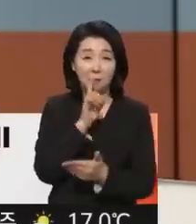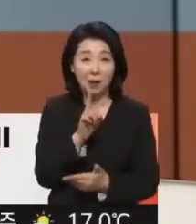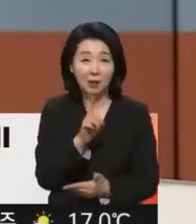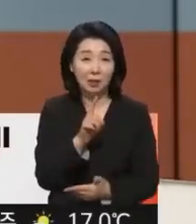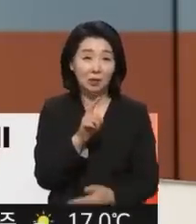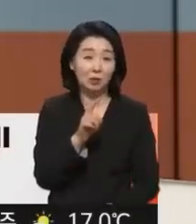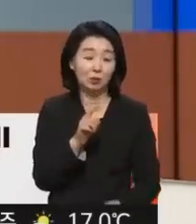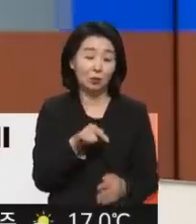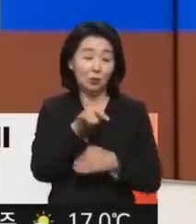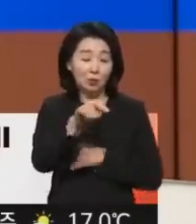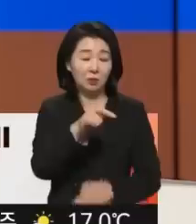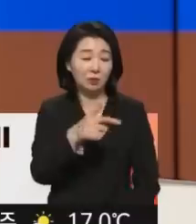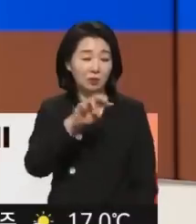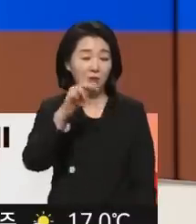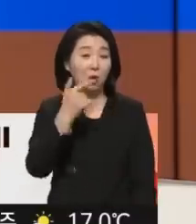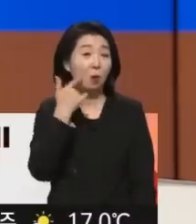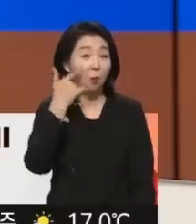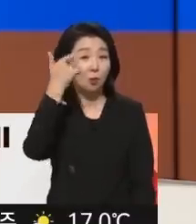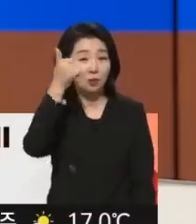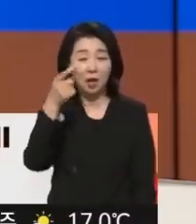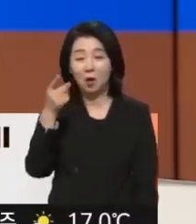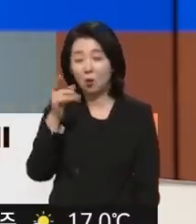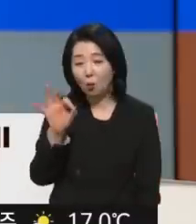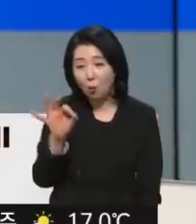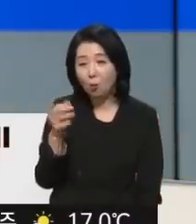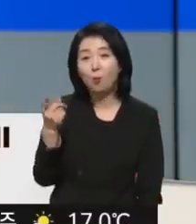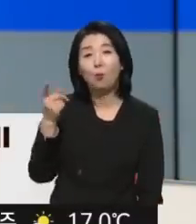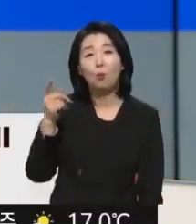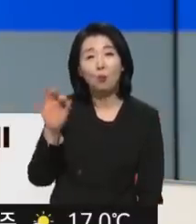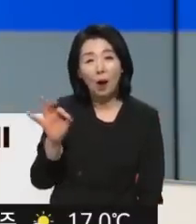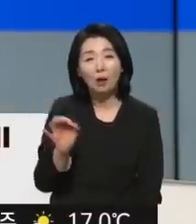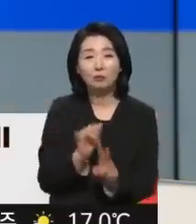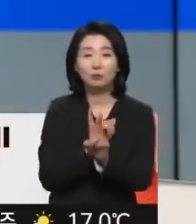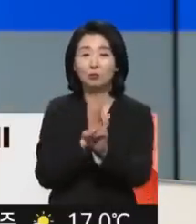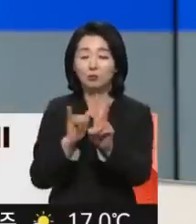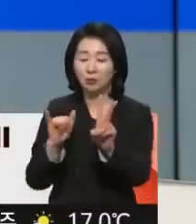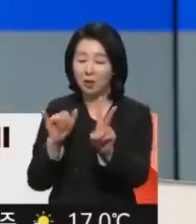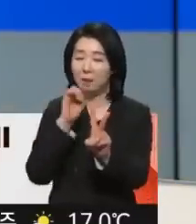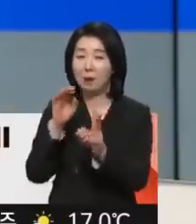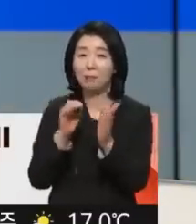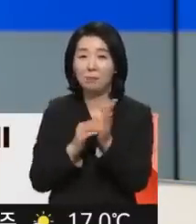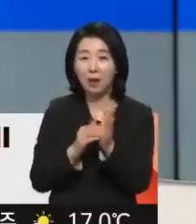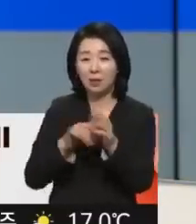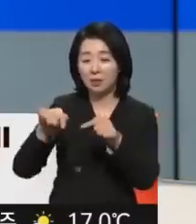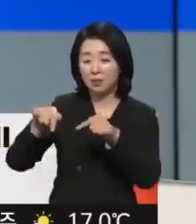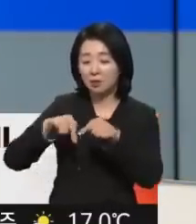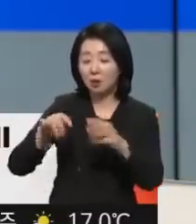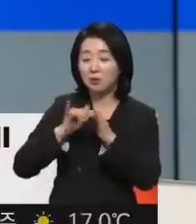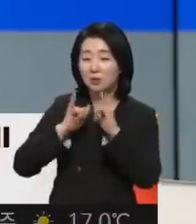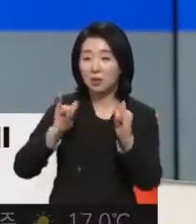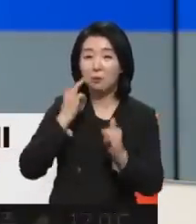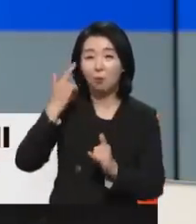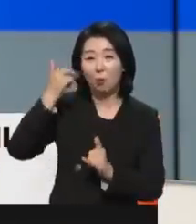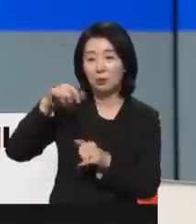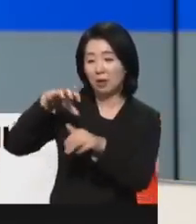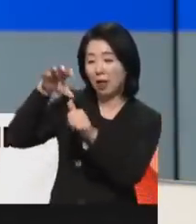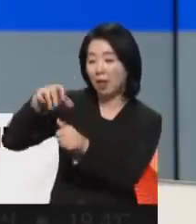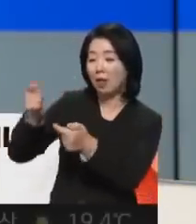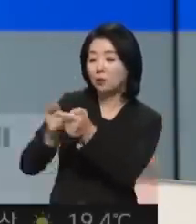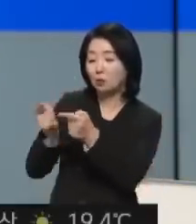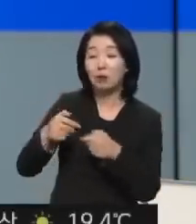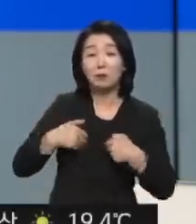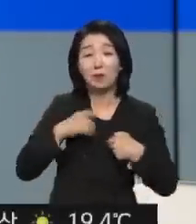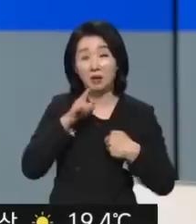씨가 홍준표 시장과 황교안 전 대표를 언급하면서 정치인들은 내 통제를 받아야 한다는 내용의 기자회견도